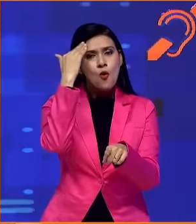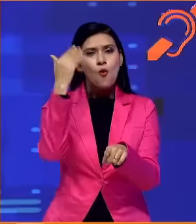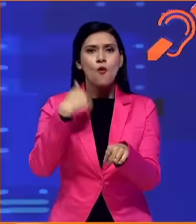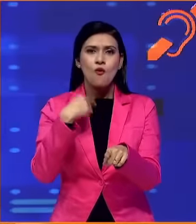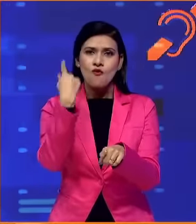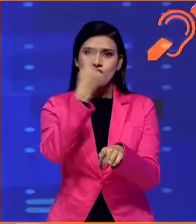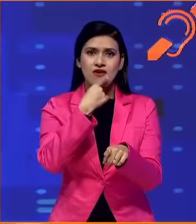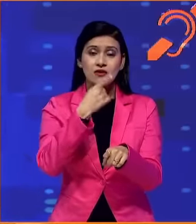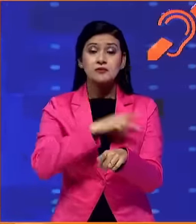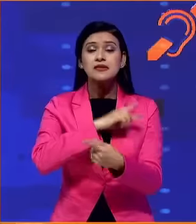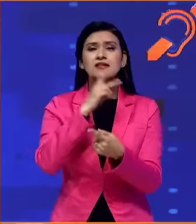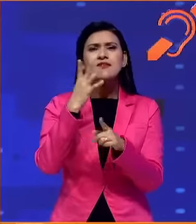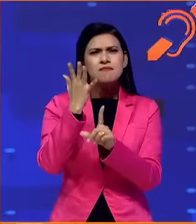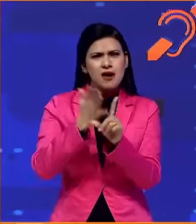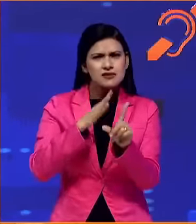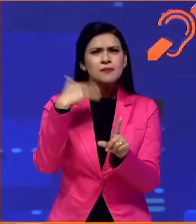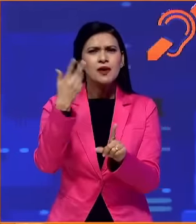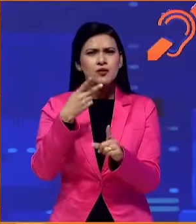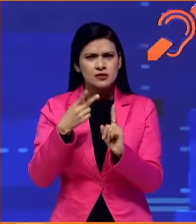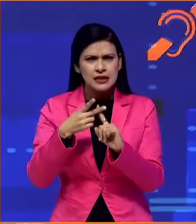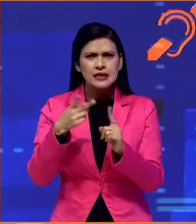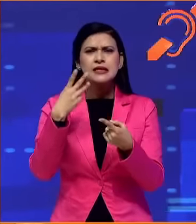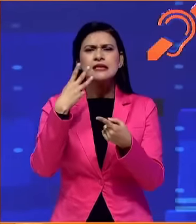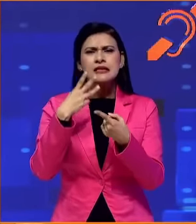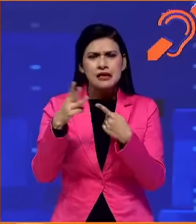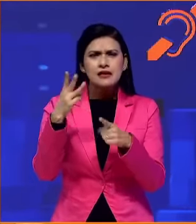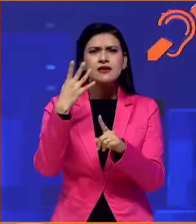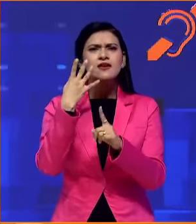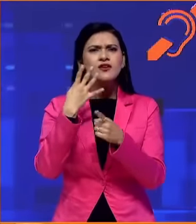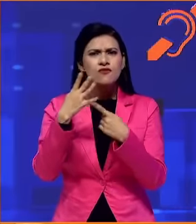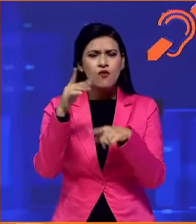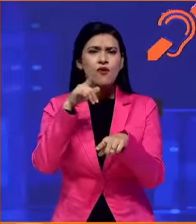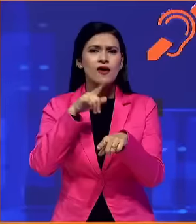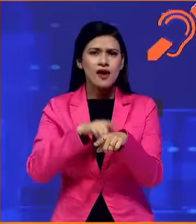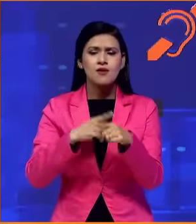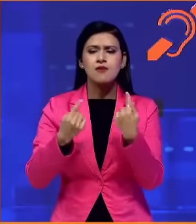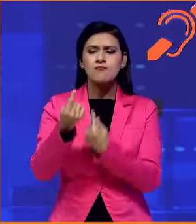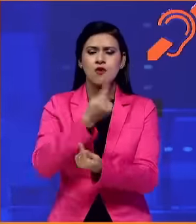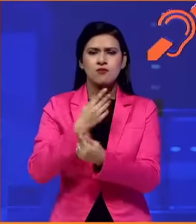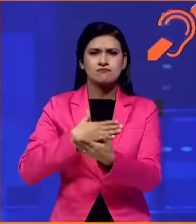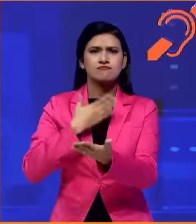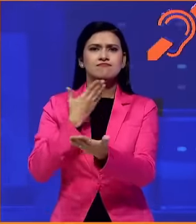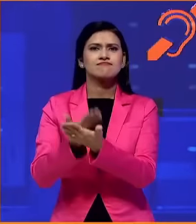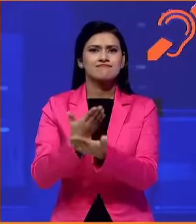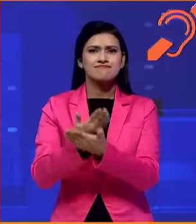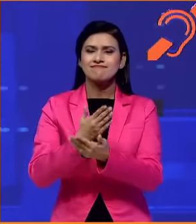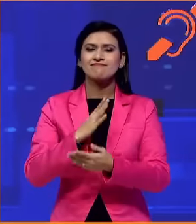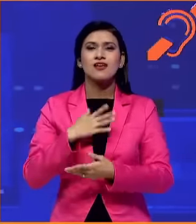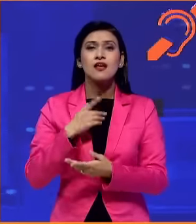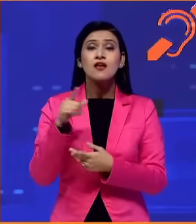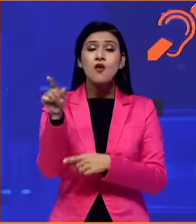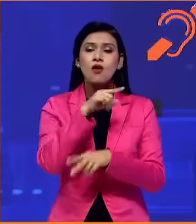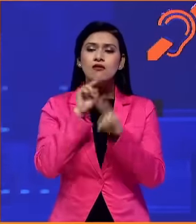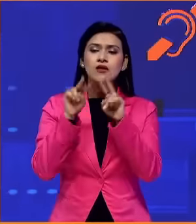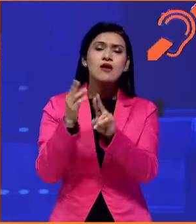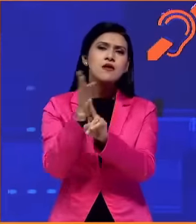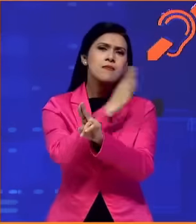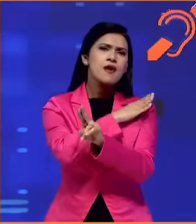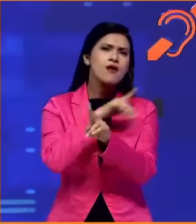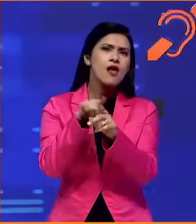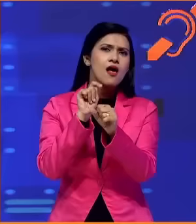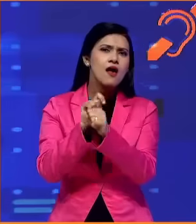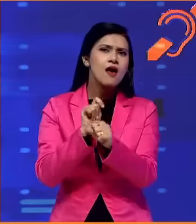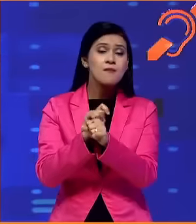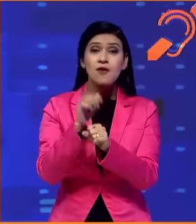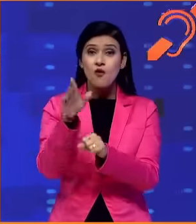जबमैंने पांचसालबाद,यातीसरीयाचौथीबारचुनावलड़ा,तो लोगोंनेयहदेखनेकेलिएमेरारिपोर्टकार्डदेखाकि मैंनेक्याकियाथा।आपकिसके